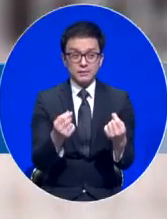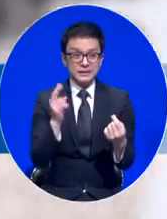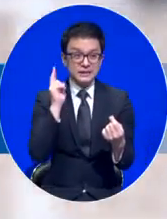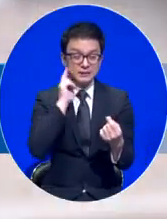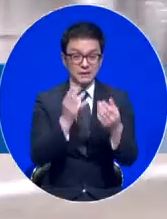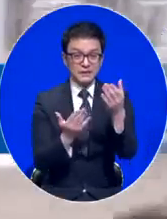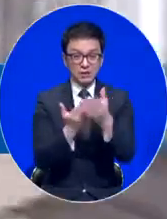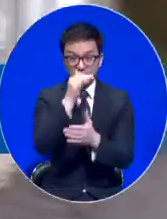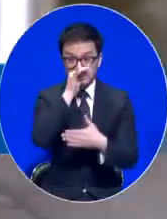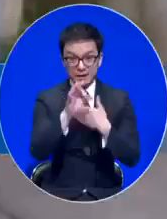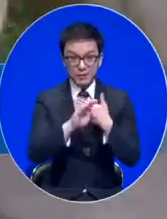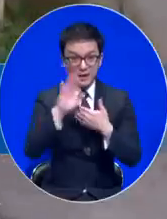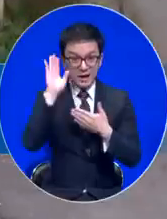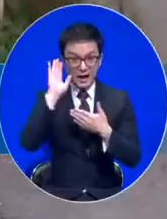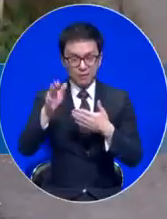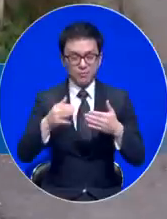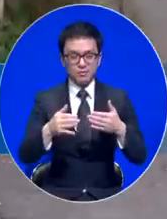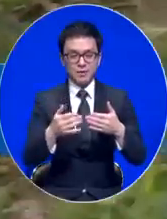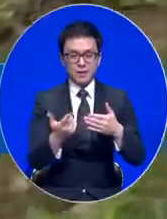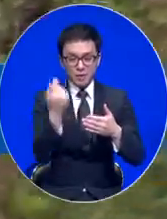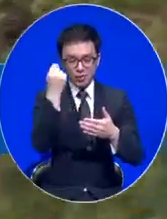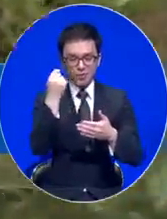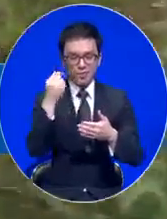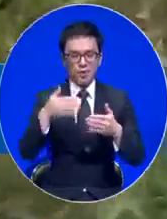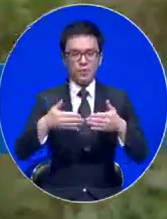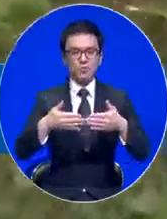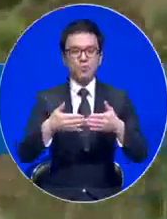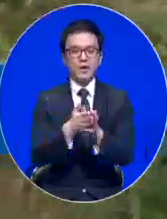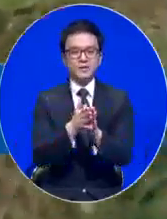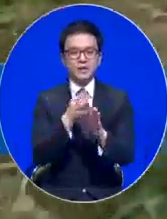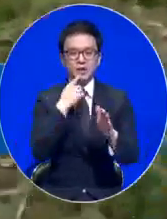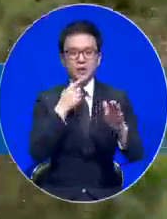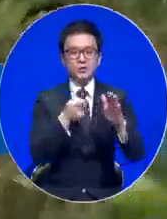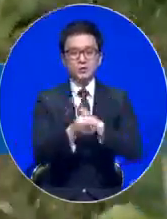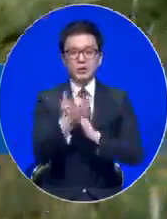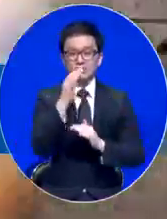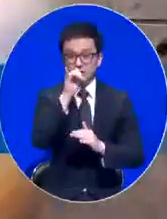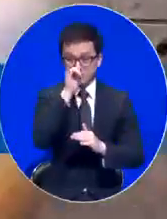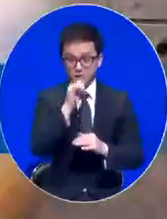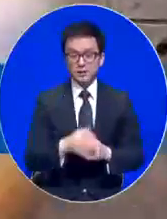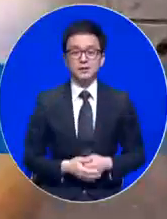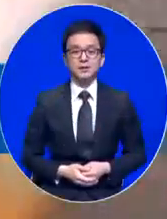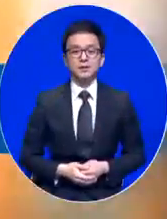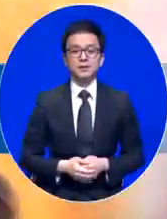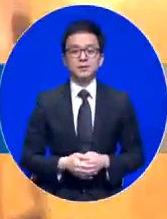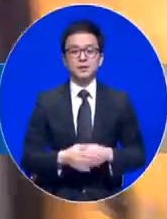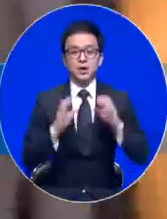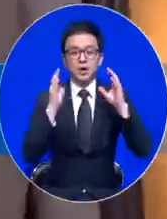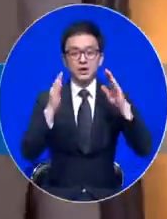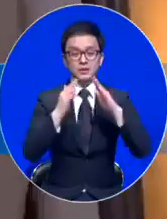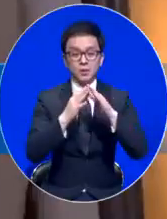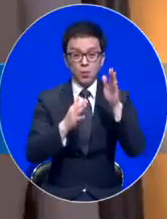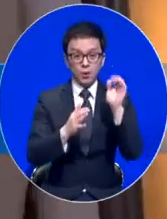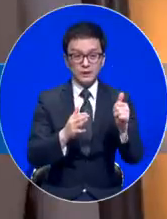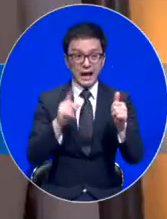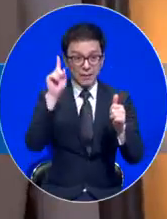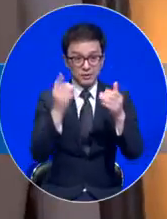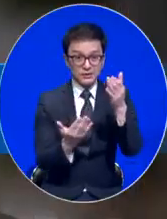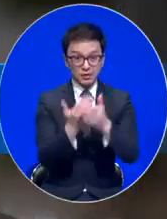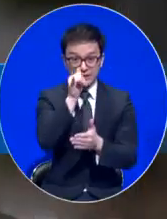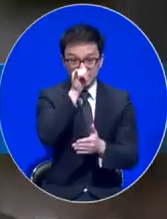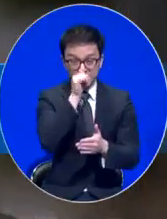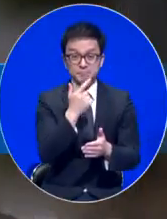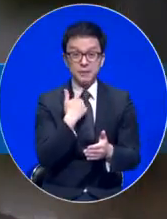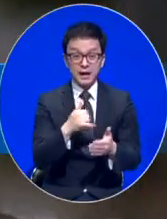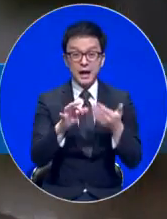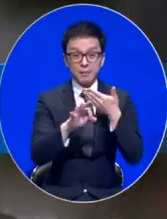차례라도 발생한 어린이집은 즉각 폐쇄 조치하기로 했습니다. 또 해당 어린이집 원장은 앞으로 5년간 다른 시설에 취업할